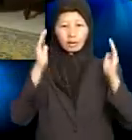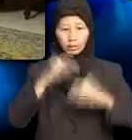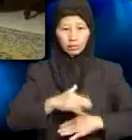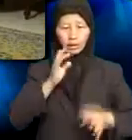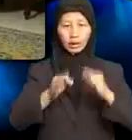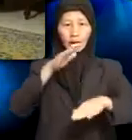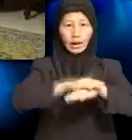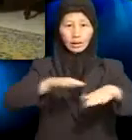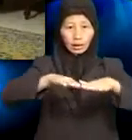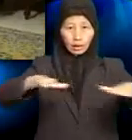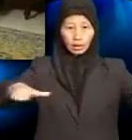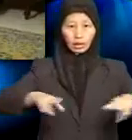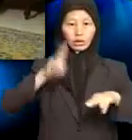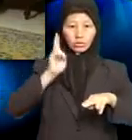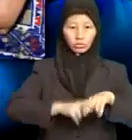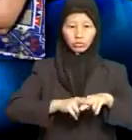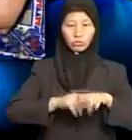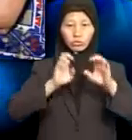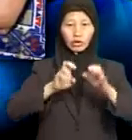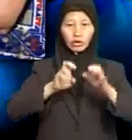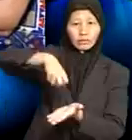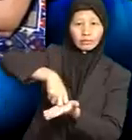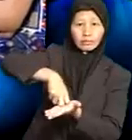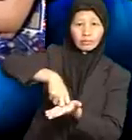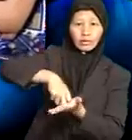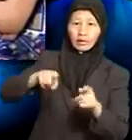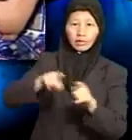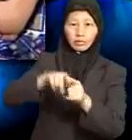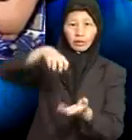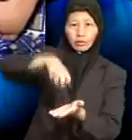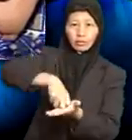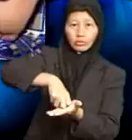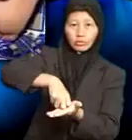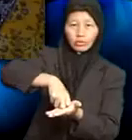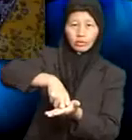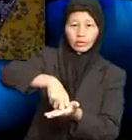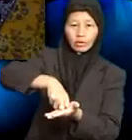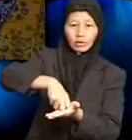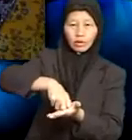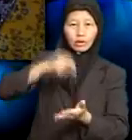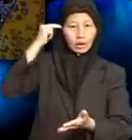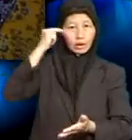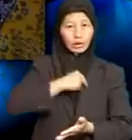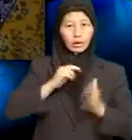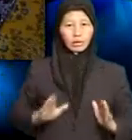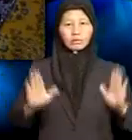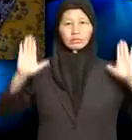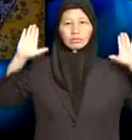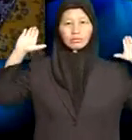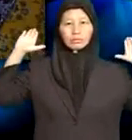lantai, duduklah dengan cara iftirash, iaitu seperti duduk di antara dua sujud. Berniat dengan mengangkat takbiratul